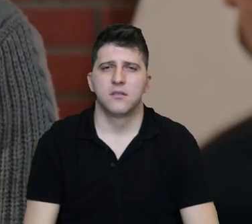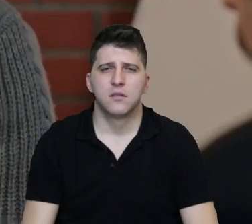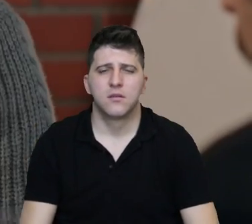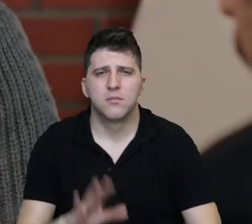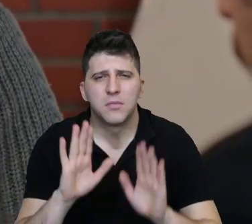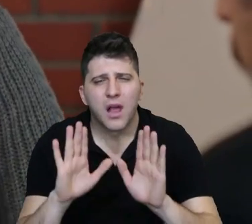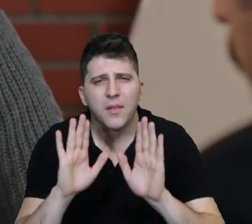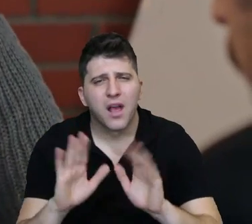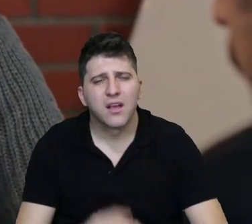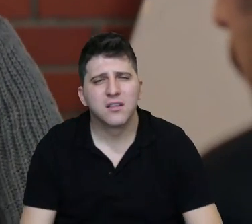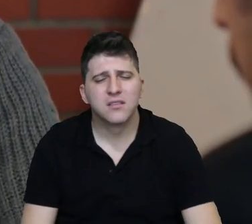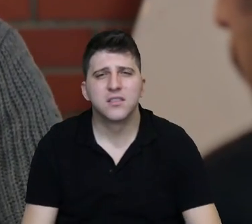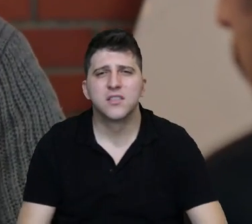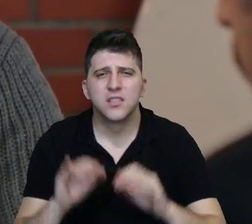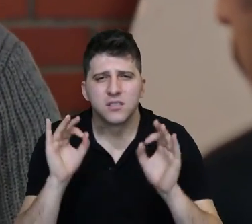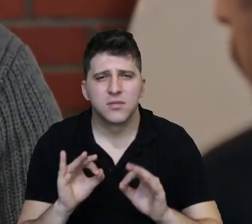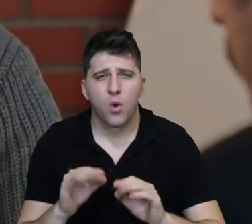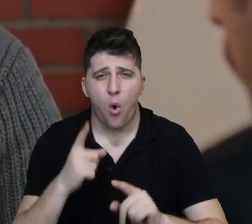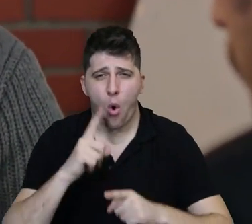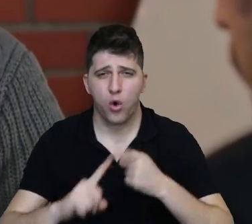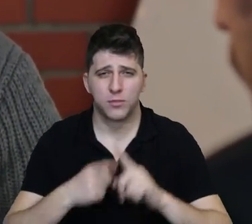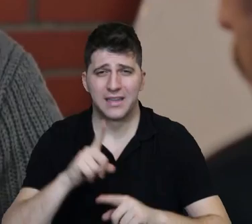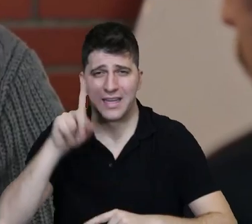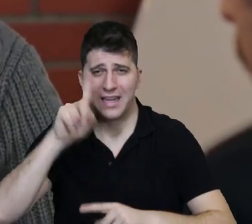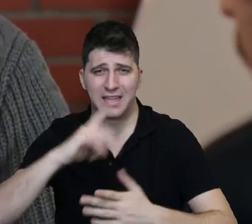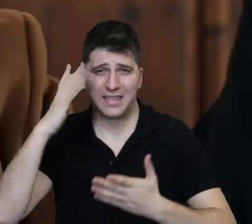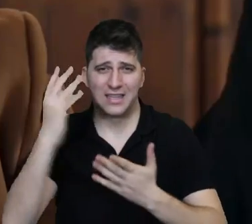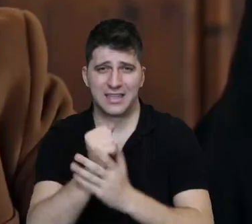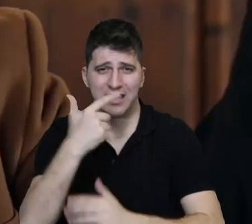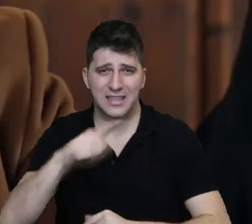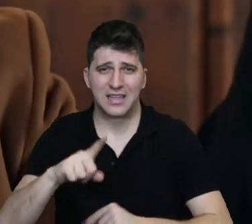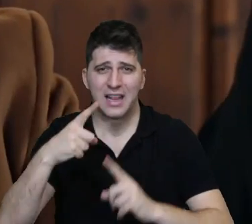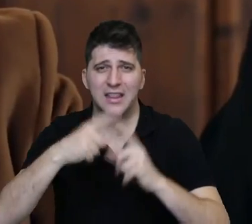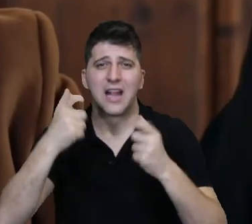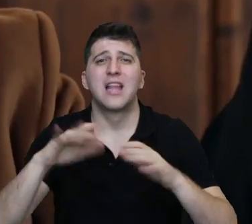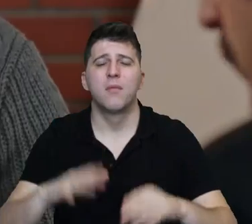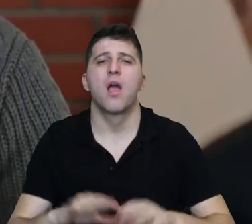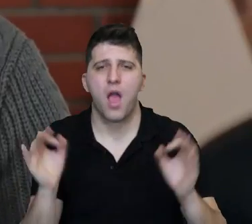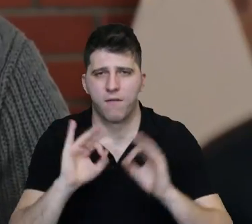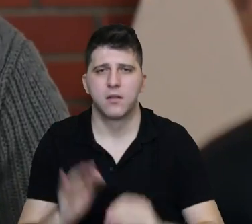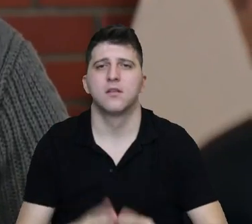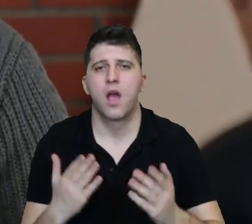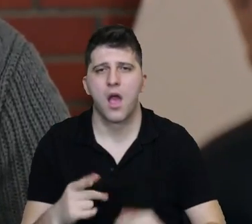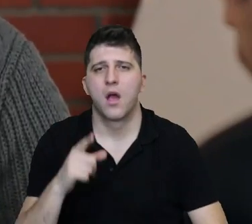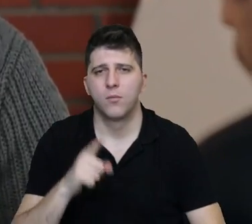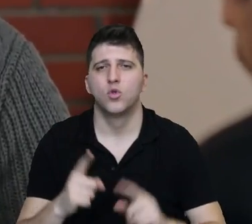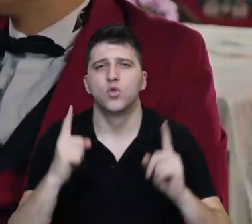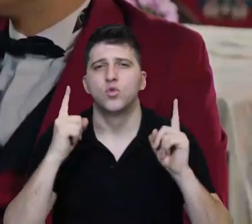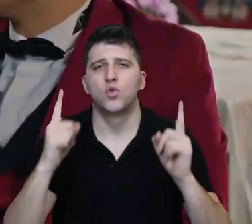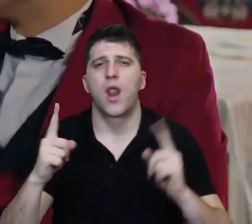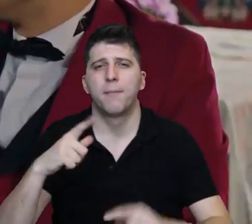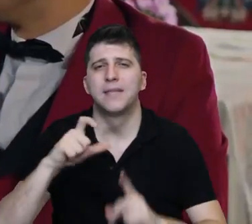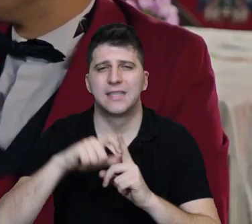Bir dakika ya. Şimdi Osmanlı'nın ilk fethettiği kasaba Tarak'ta değil mi? Evet. Evet. Demek ki dönem dizisi